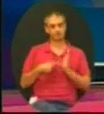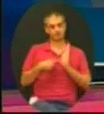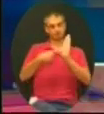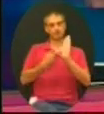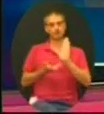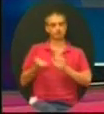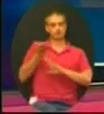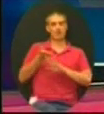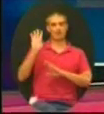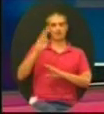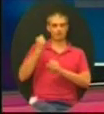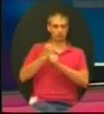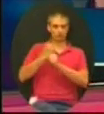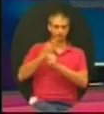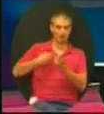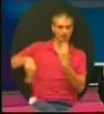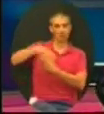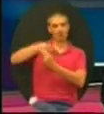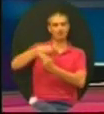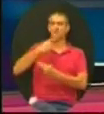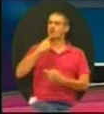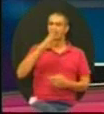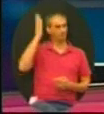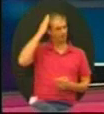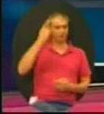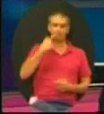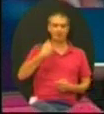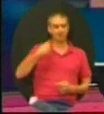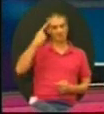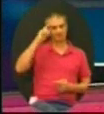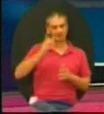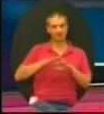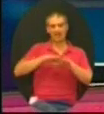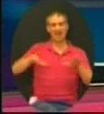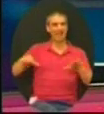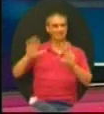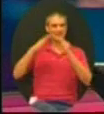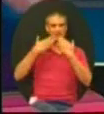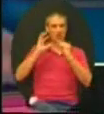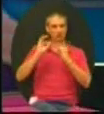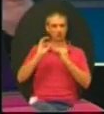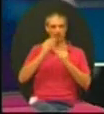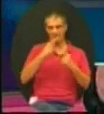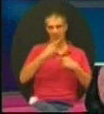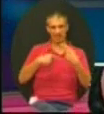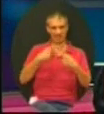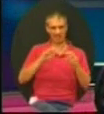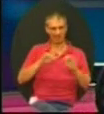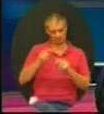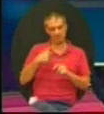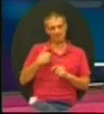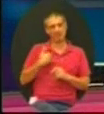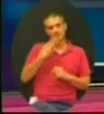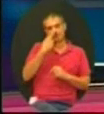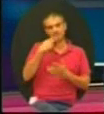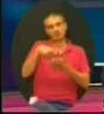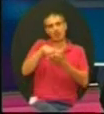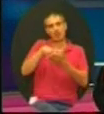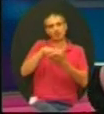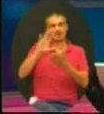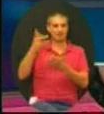מעל נתניהו שעשה סיבוב פרסה, ולהגיד, אני זה שיזמתי את רחבת ישראל, אני זה שרציתי לקדם, עכשיו אני מנסה לתקן את